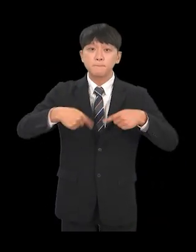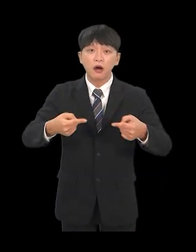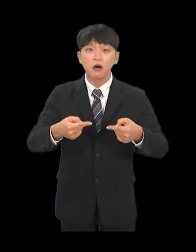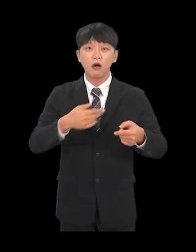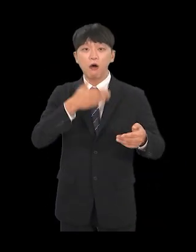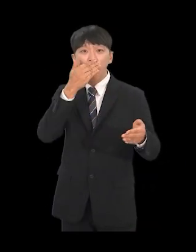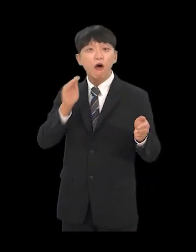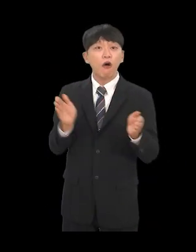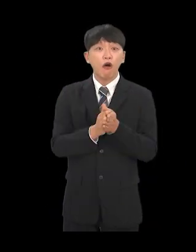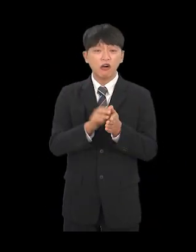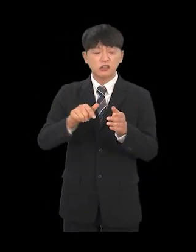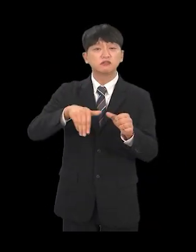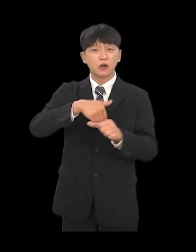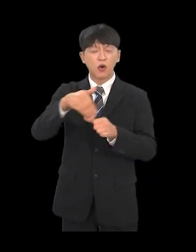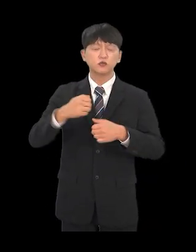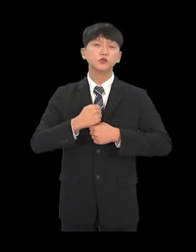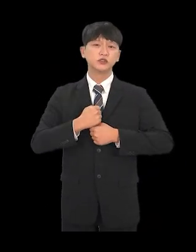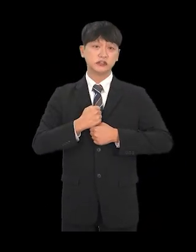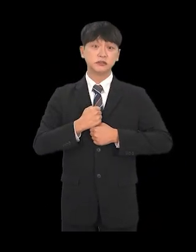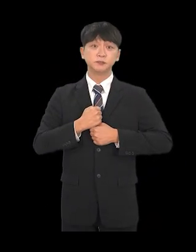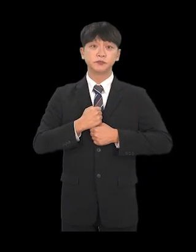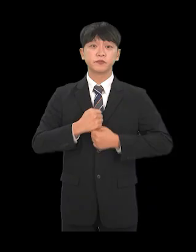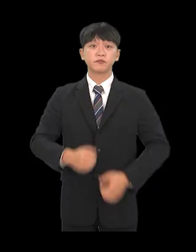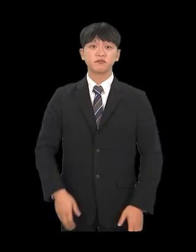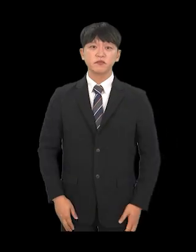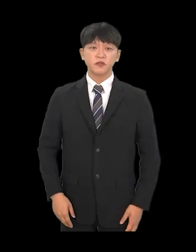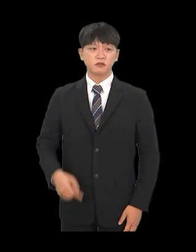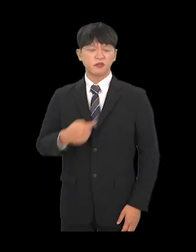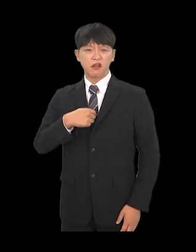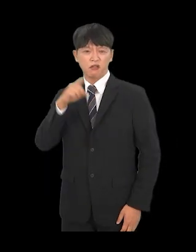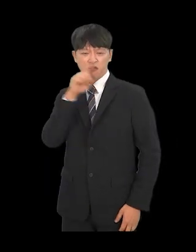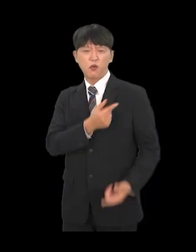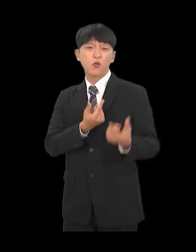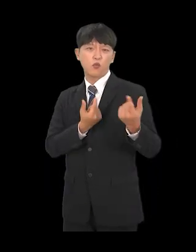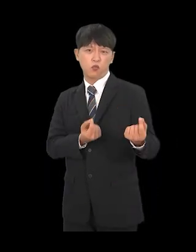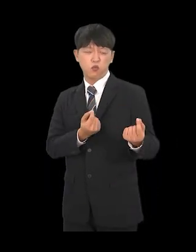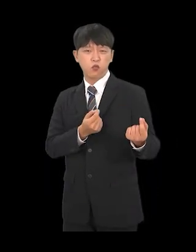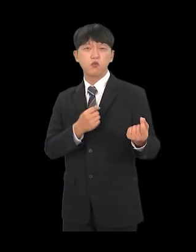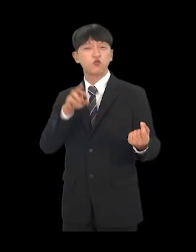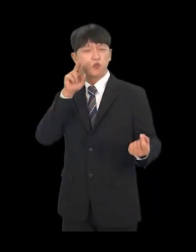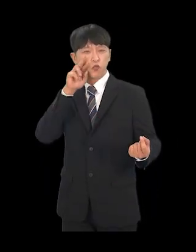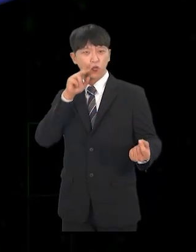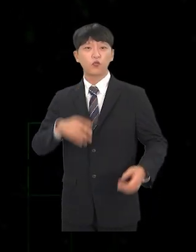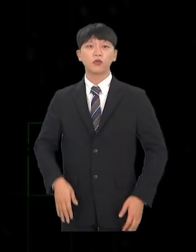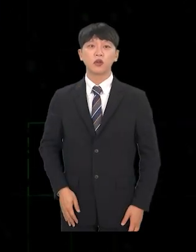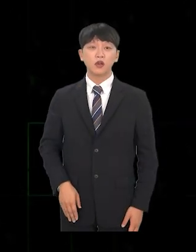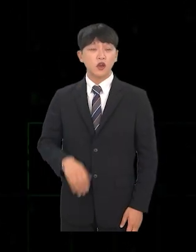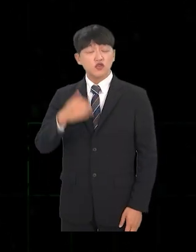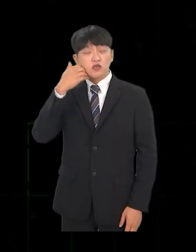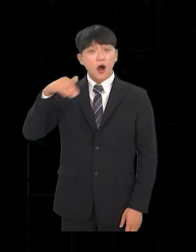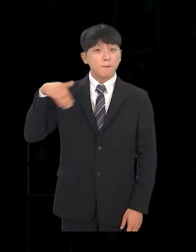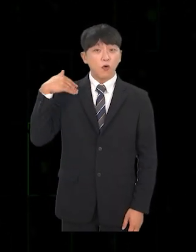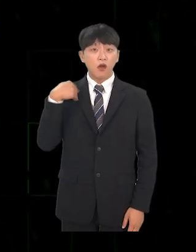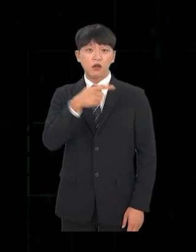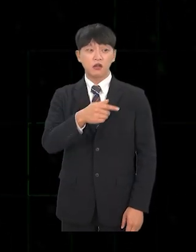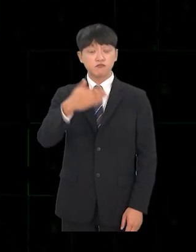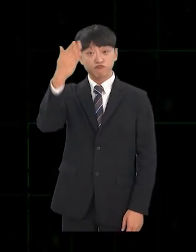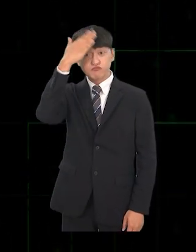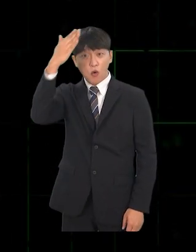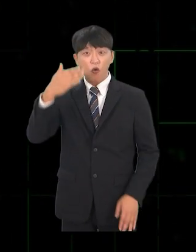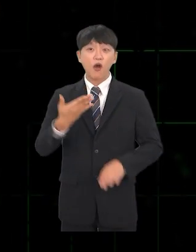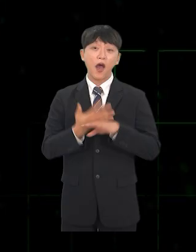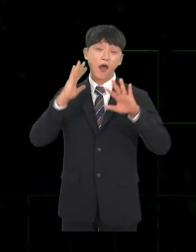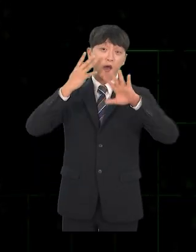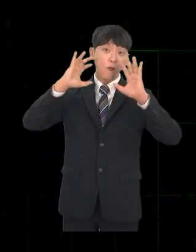범죄자가 될 수도 있는데요. 이런 경우를 꼭 조심하세요. 내가 타겟이 될 수도 있습니다. 모르는 누군가로부터